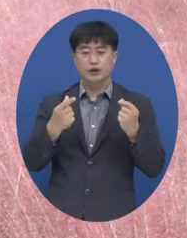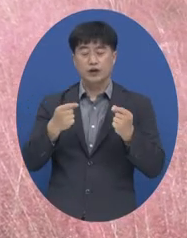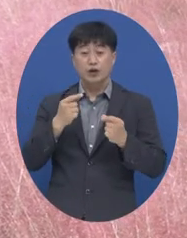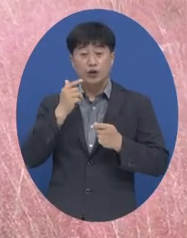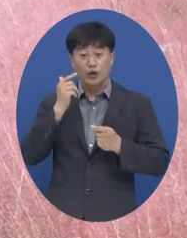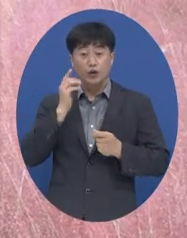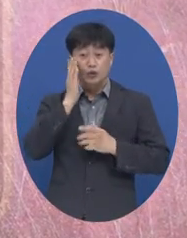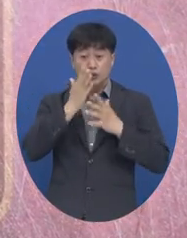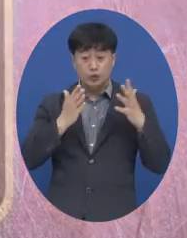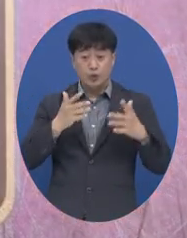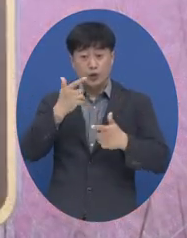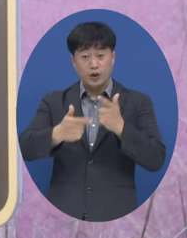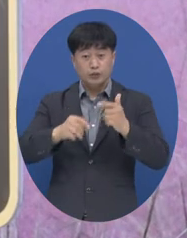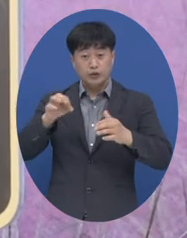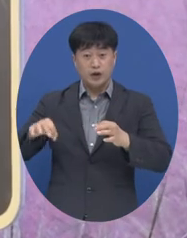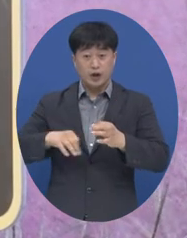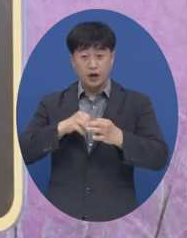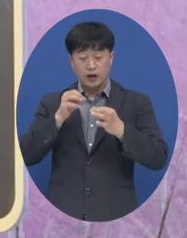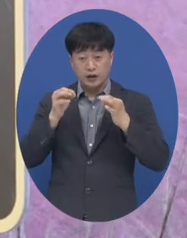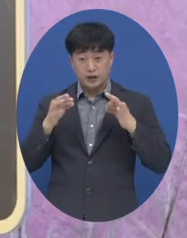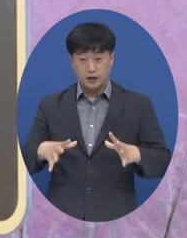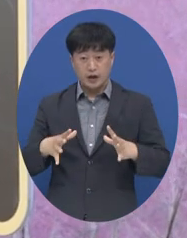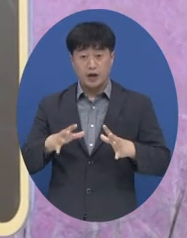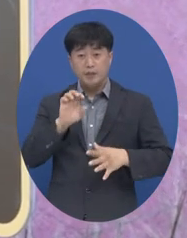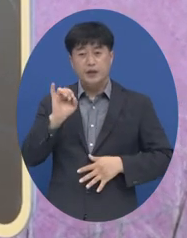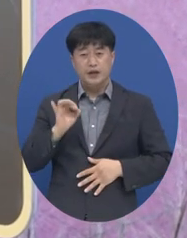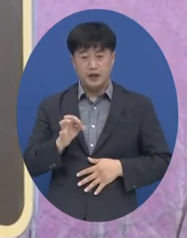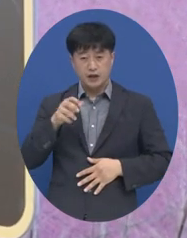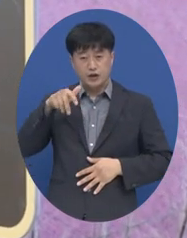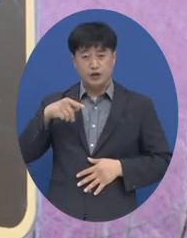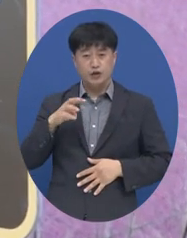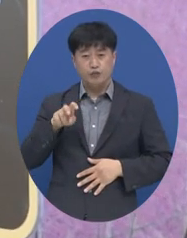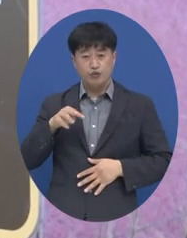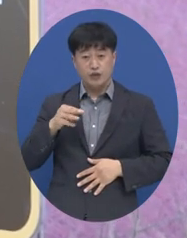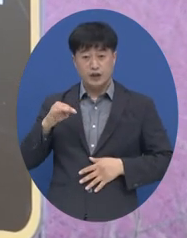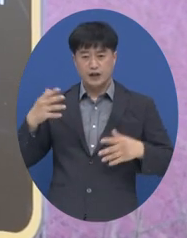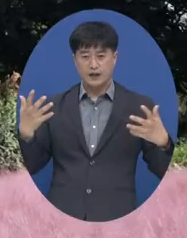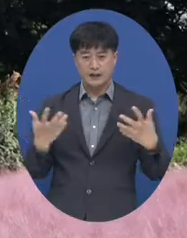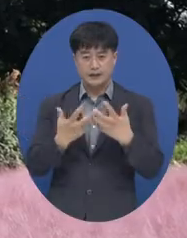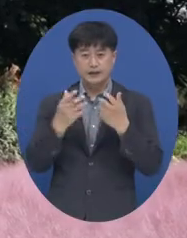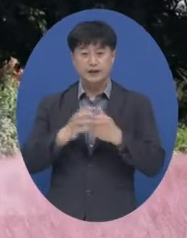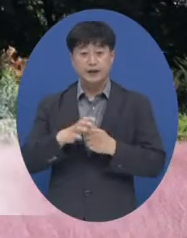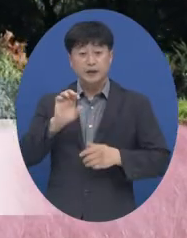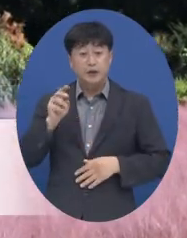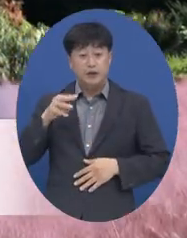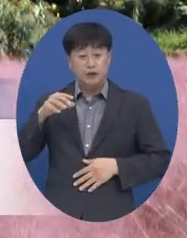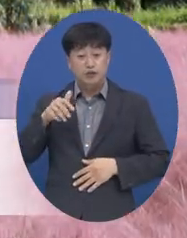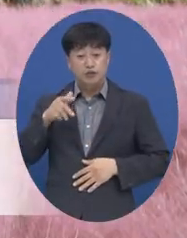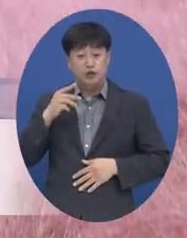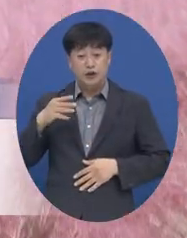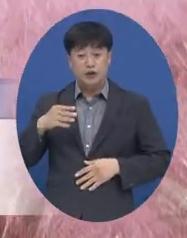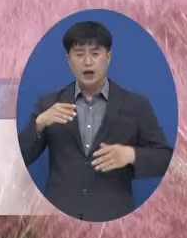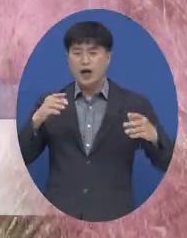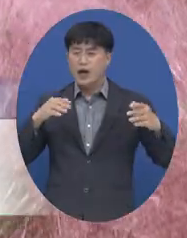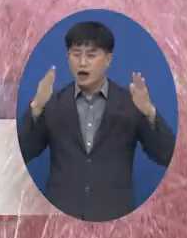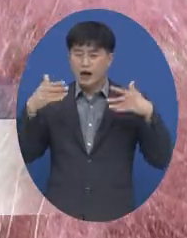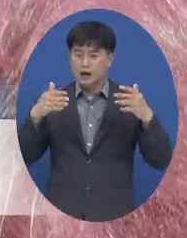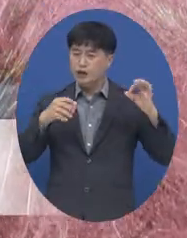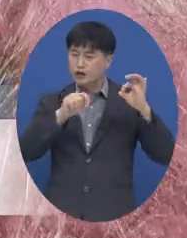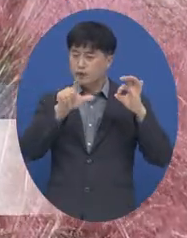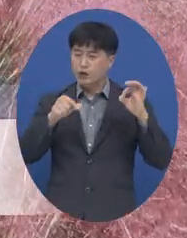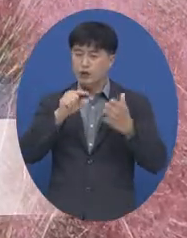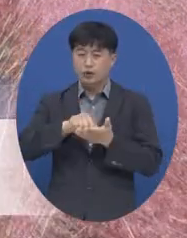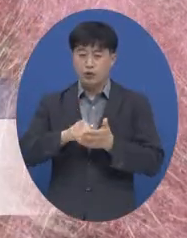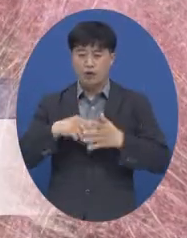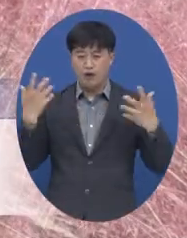초록나무 사이로 벽과에 속하는 가을 식물 핑크뮬리가 만발했습니다. 핑크뮬리는 가을